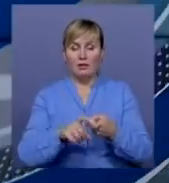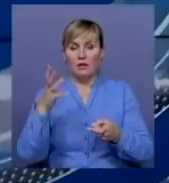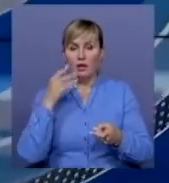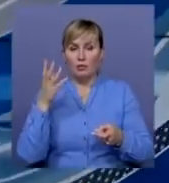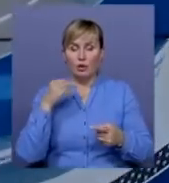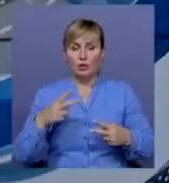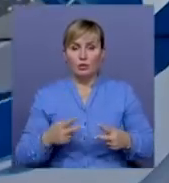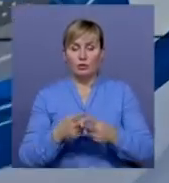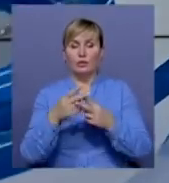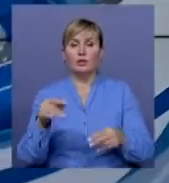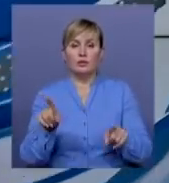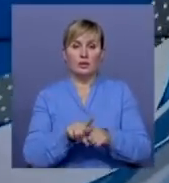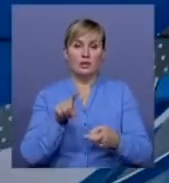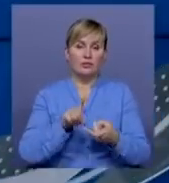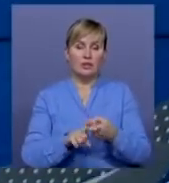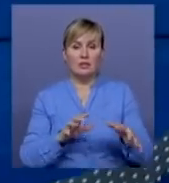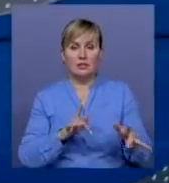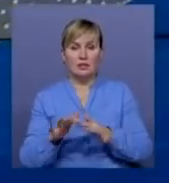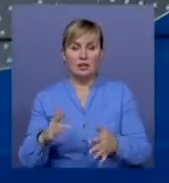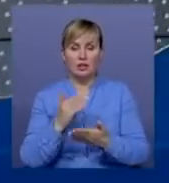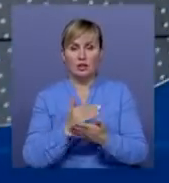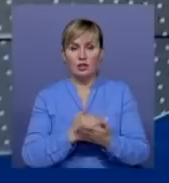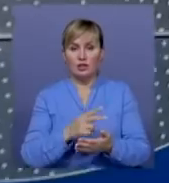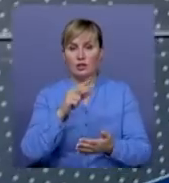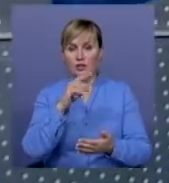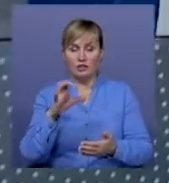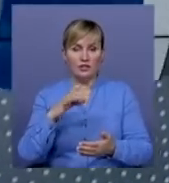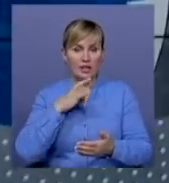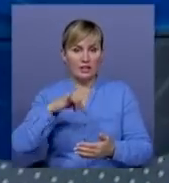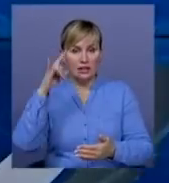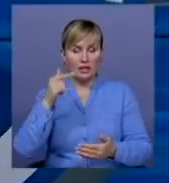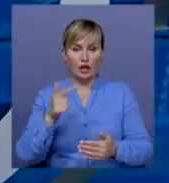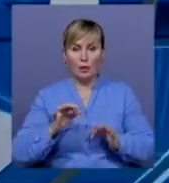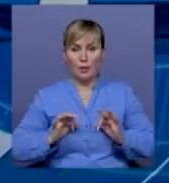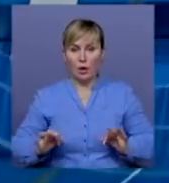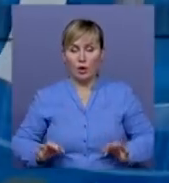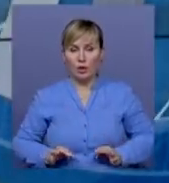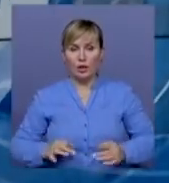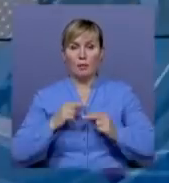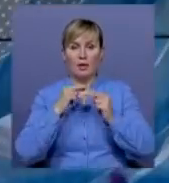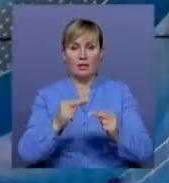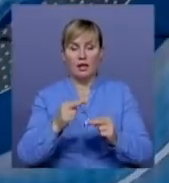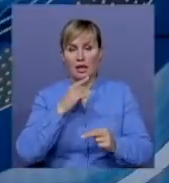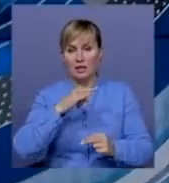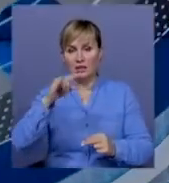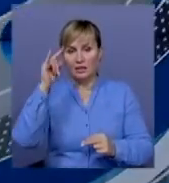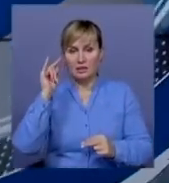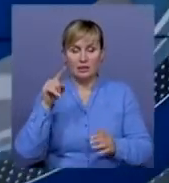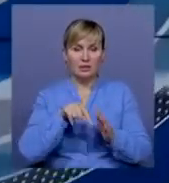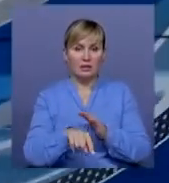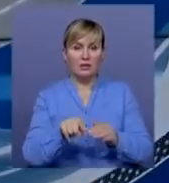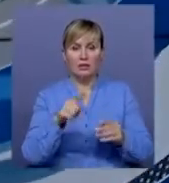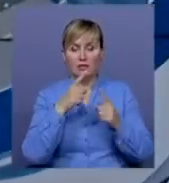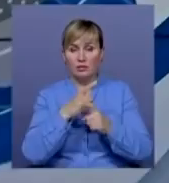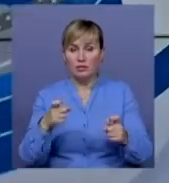и Нур-Султане, а также в связи с действием режима чрезвычайного положения в Казахстане, в Генеральной прокуратуре обратились к казахстанцам. В надзорном